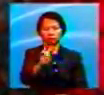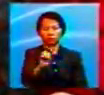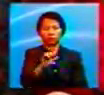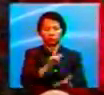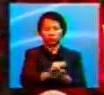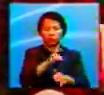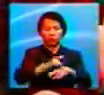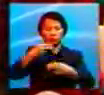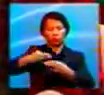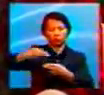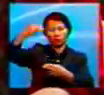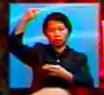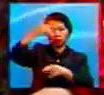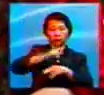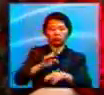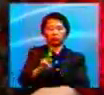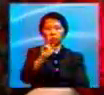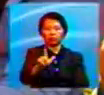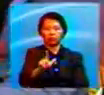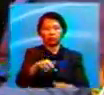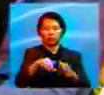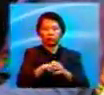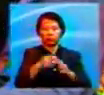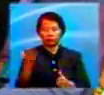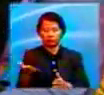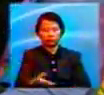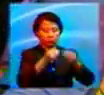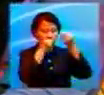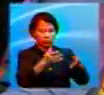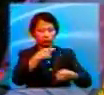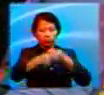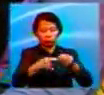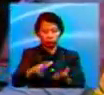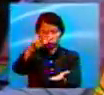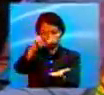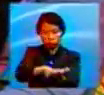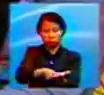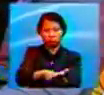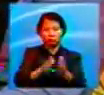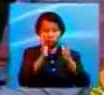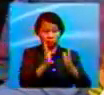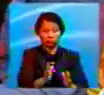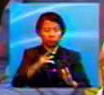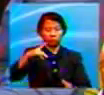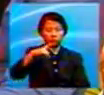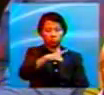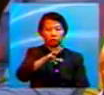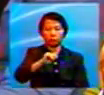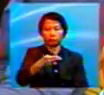itu di sebuah hotel di Ibu Negara hari ini. Dalam pada itu, beliau memaklumkan mengenai pengesahan status penumpang pesawat